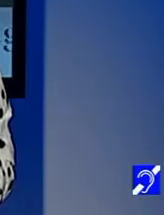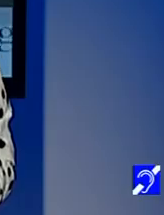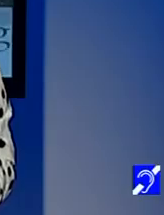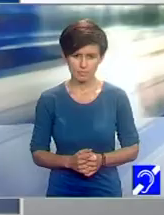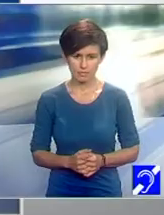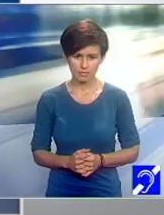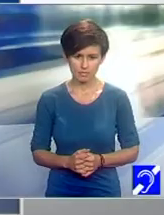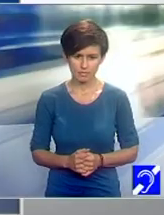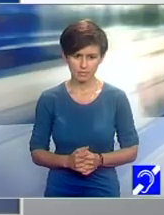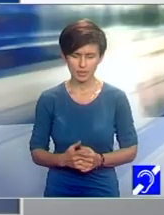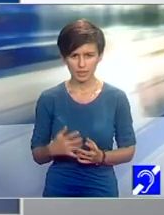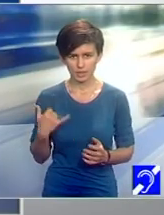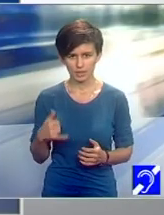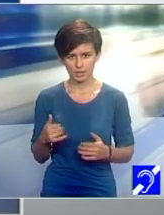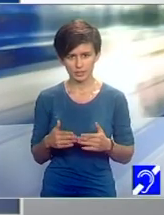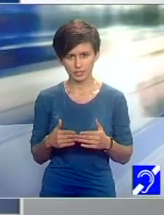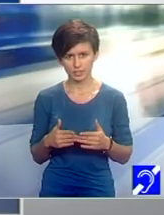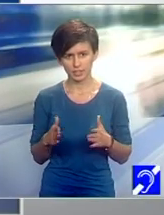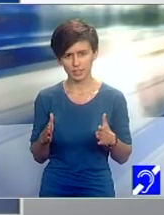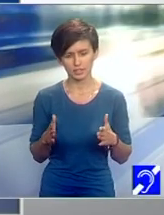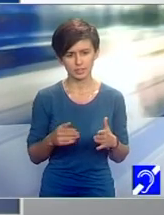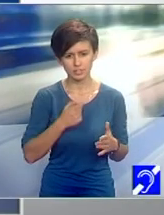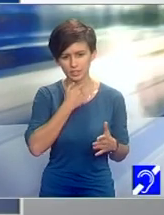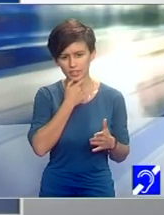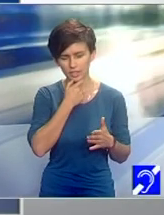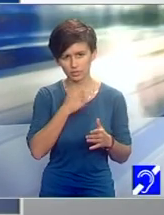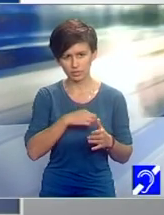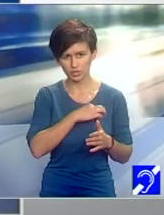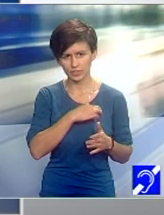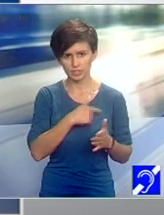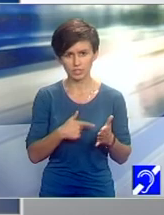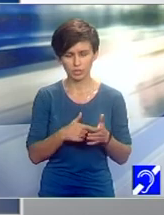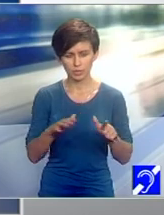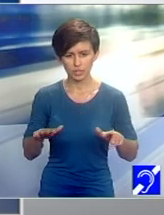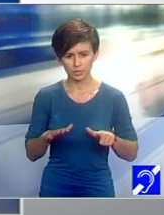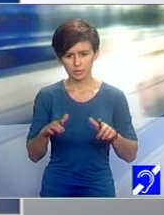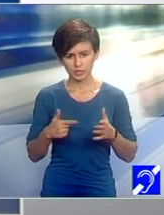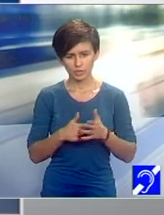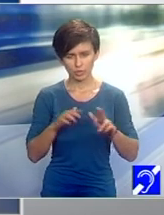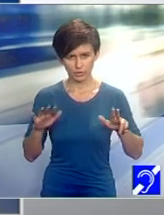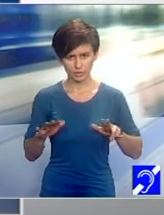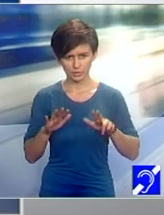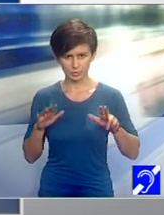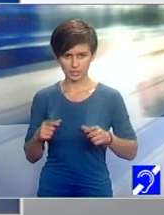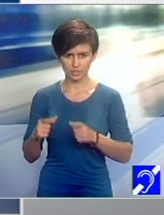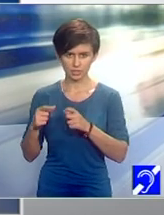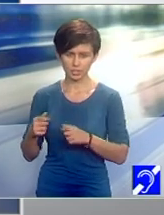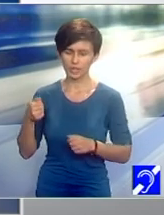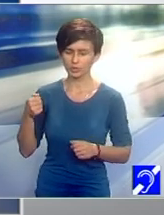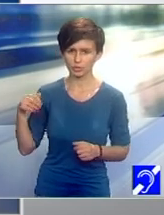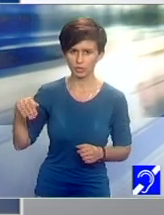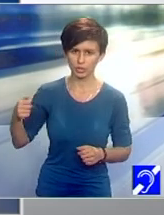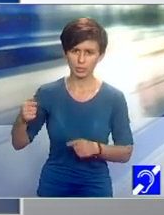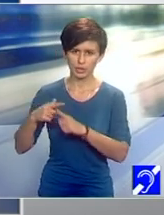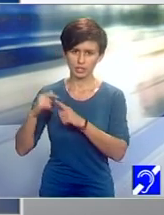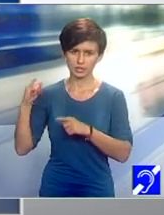are loc ceremonia de deschidere a anului universitar 2017-18. în auditorium, sala Auditorium Maximum,